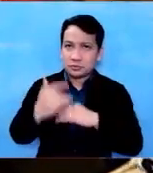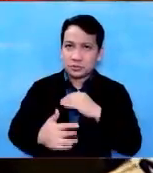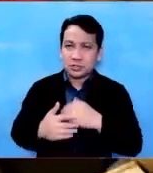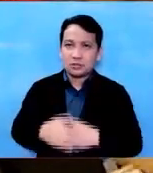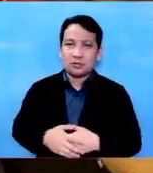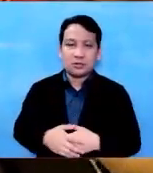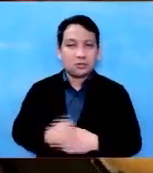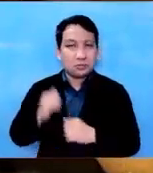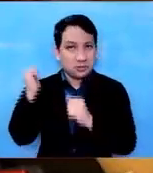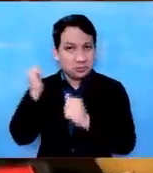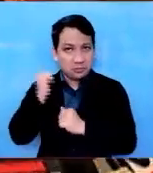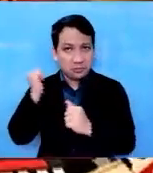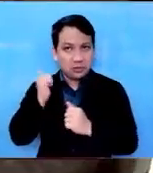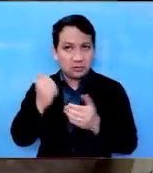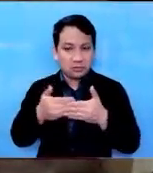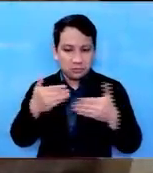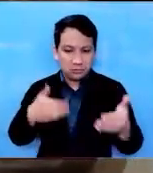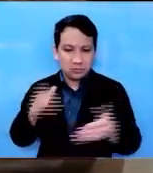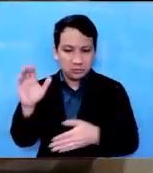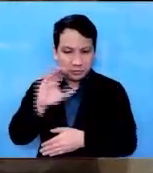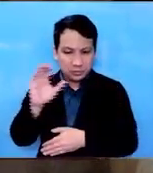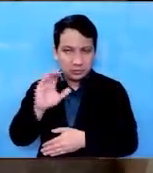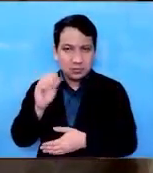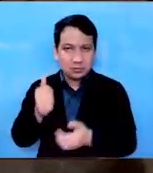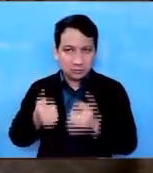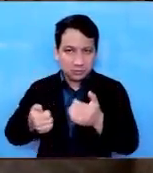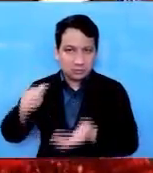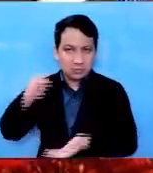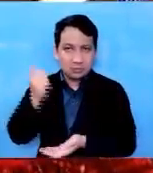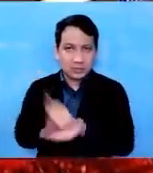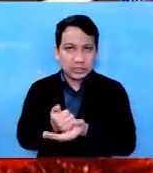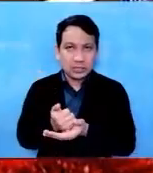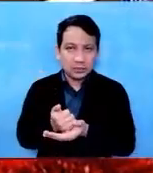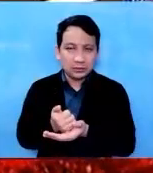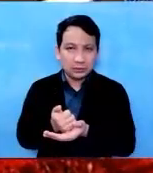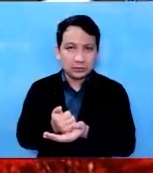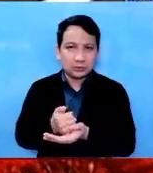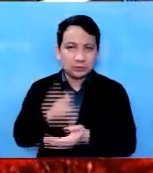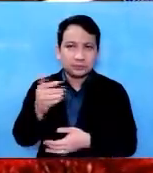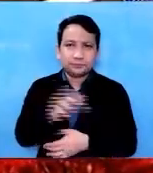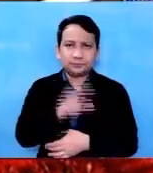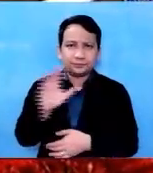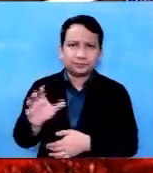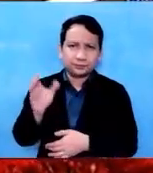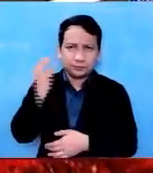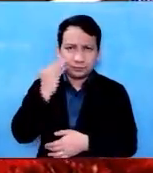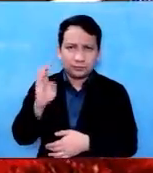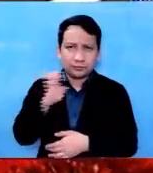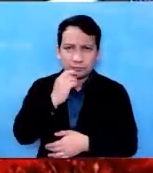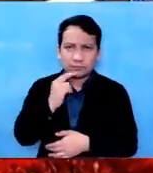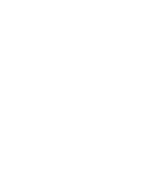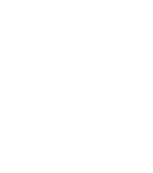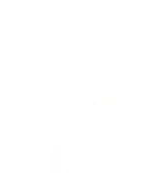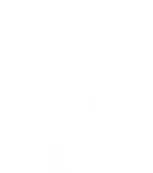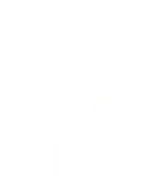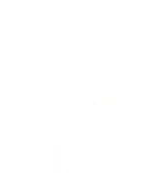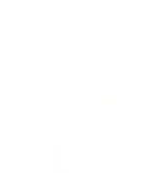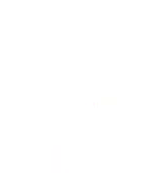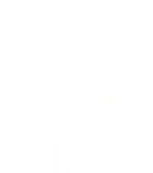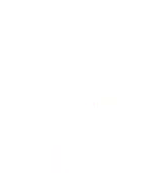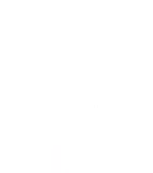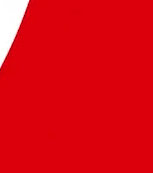aspiration is sana before Christmas. Nagbabalita mula sa Frontline, Marian Enriquez, News 5.